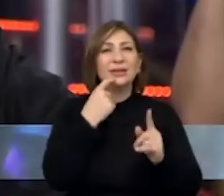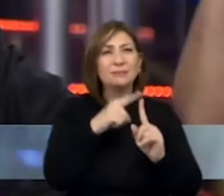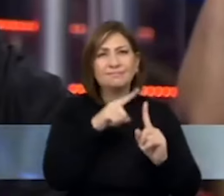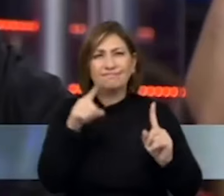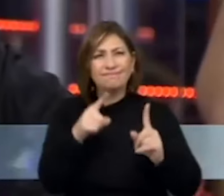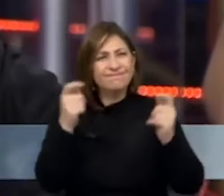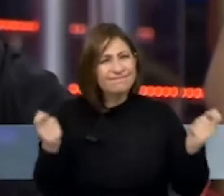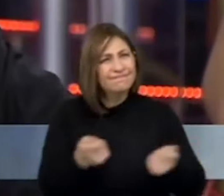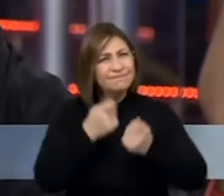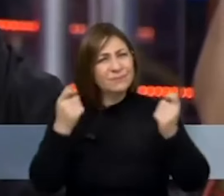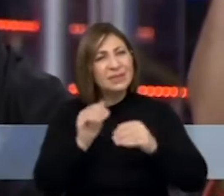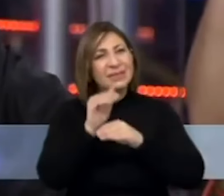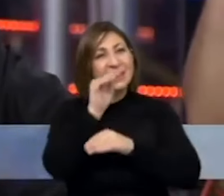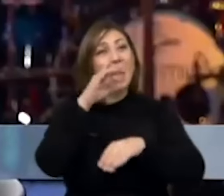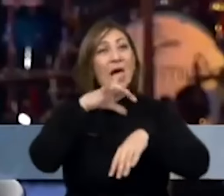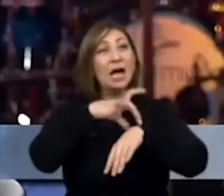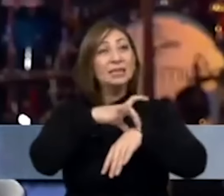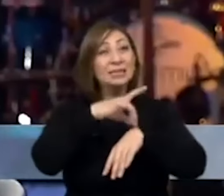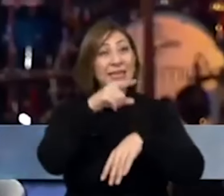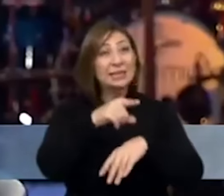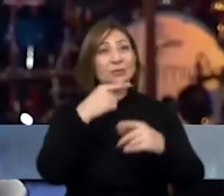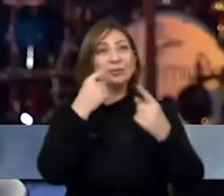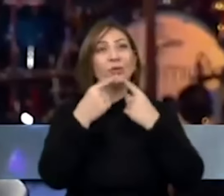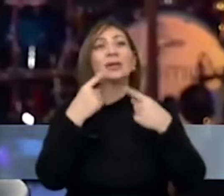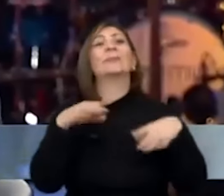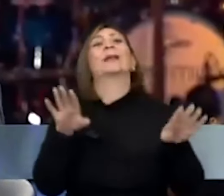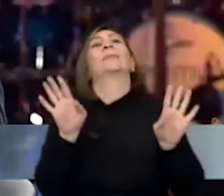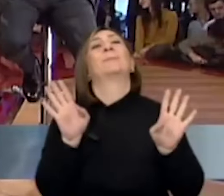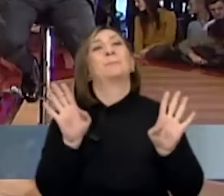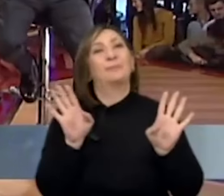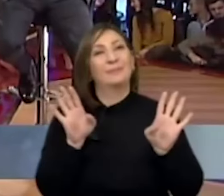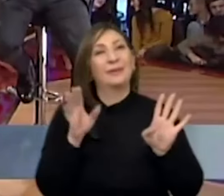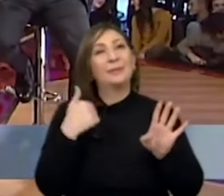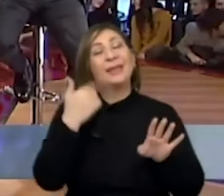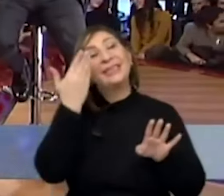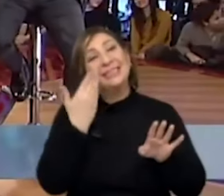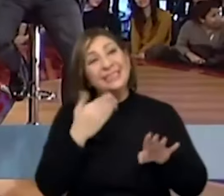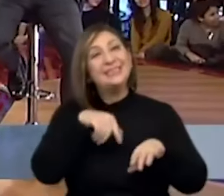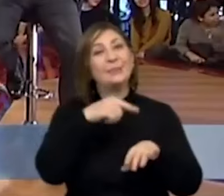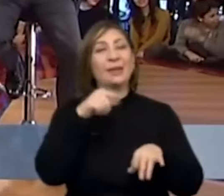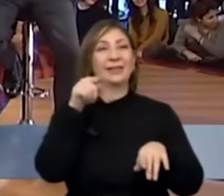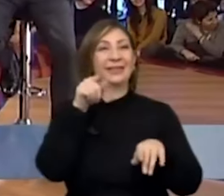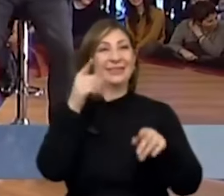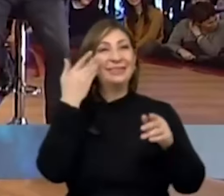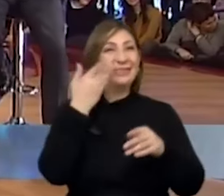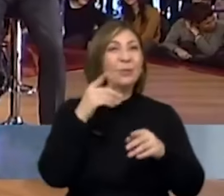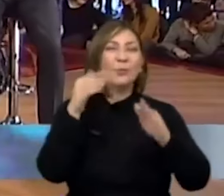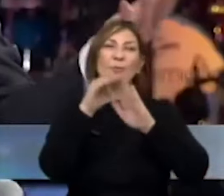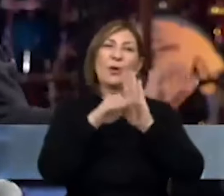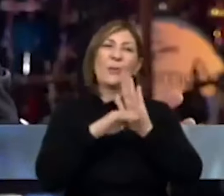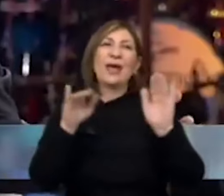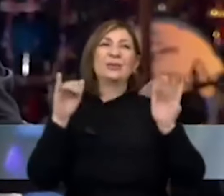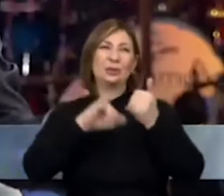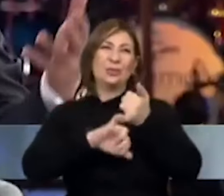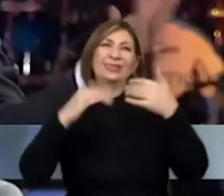kadar yaşatabildik. Peki hastalığından söz etmeyelim. Ben izlettiğiniz zaman, bunu izlettiğiniz zaman, sonuçta